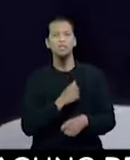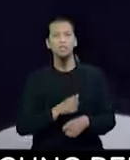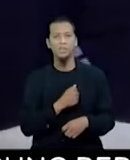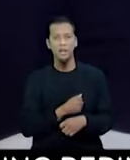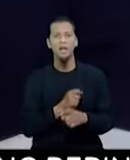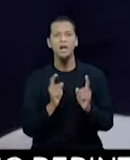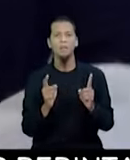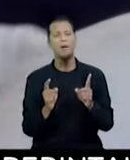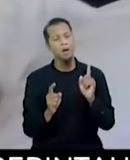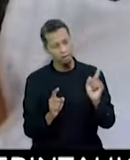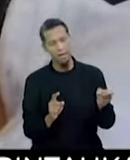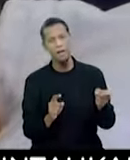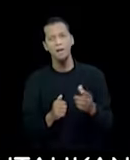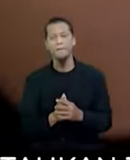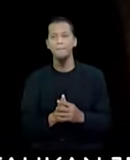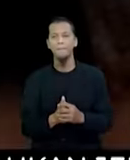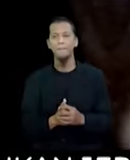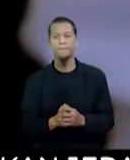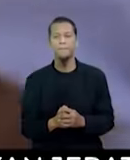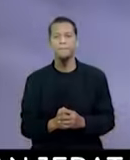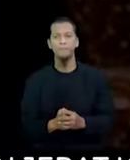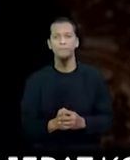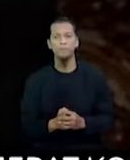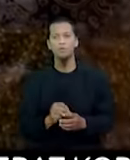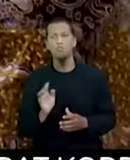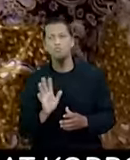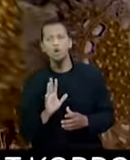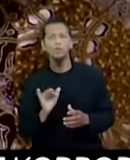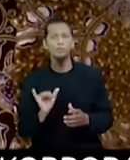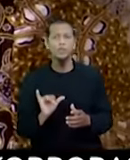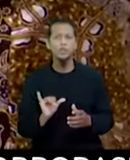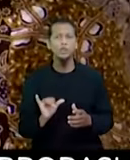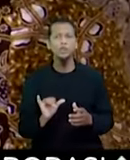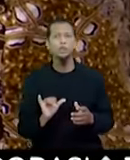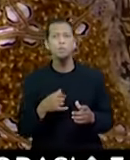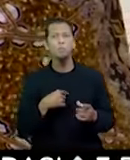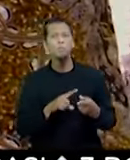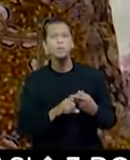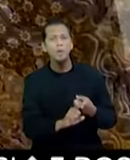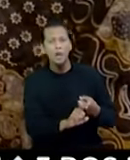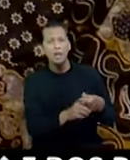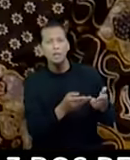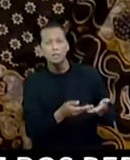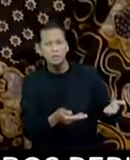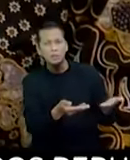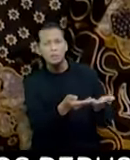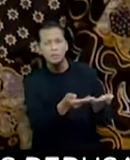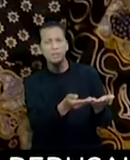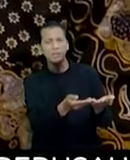dengan sebab-sebab tertentu mungkin agak pergaulannya juga lingkungan akhirnyaaaa ia